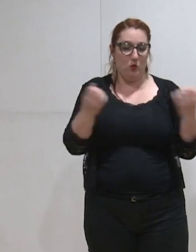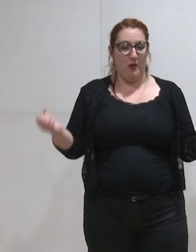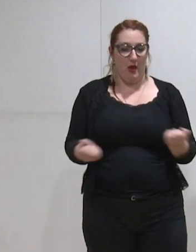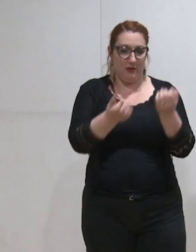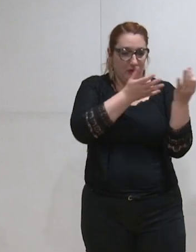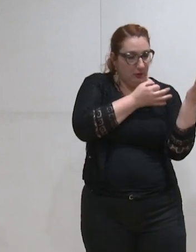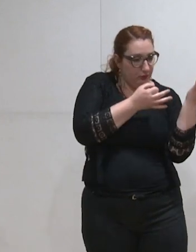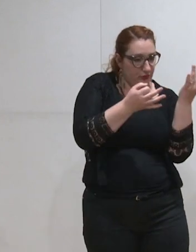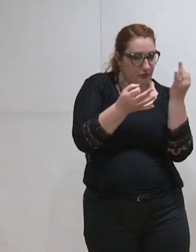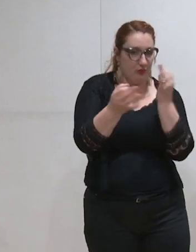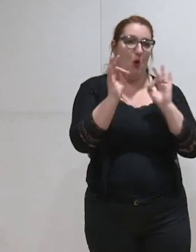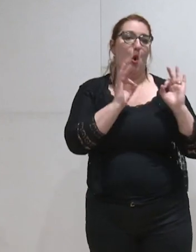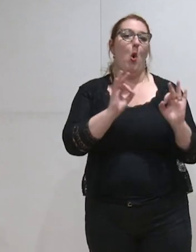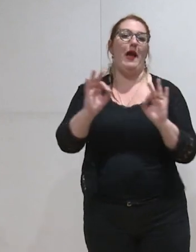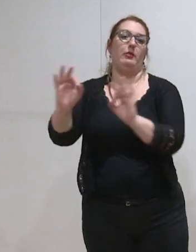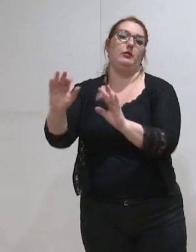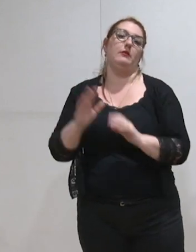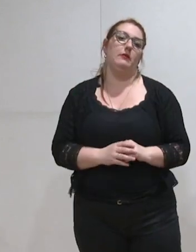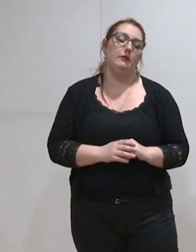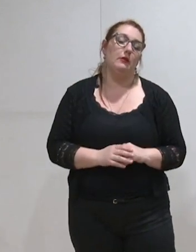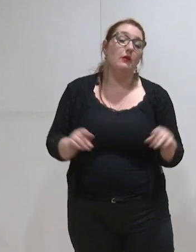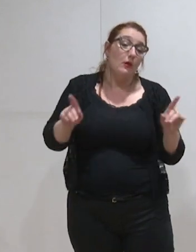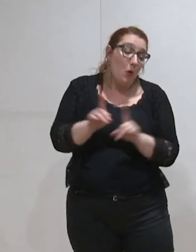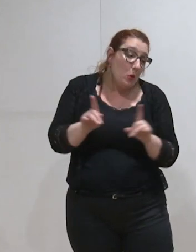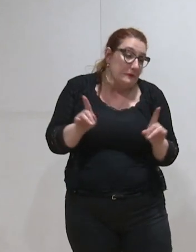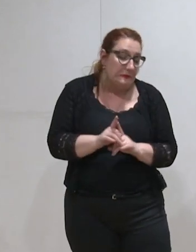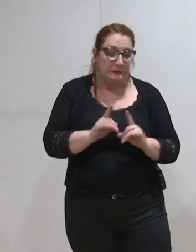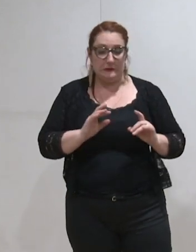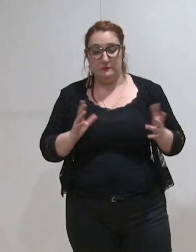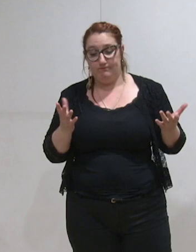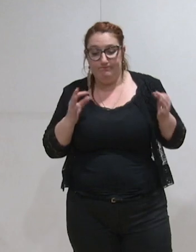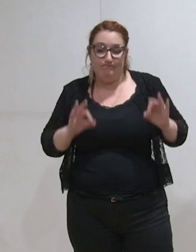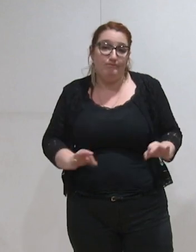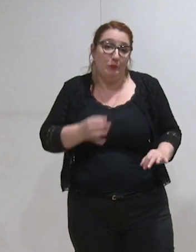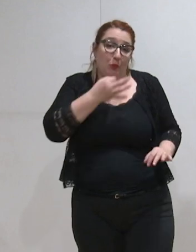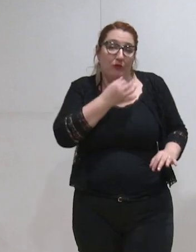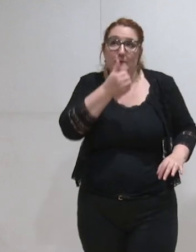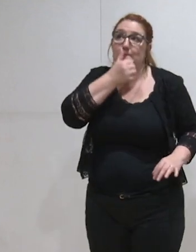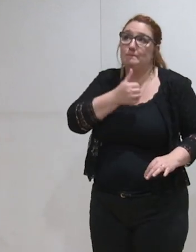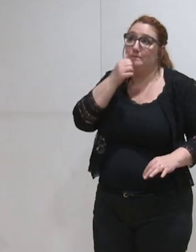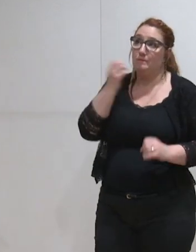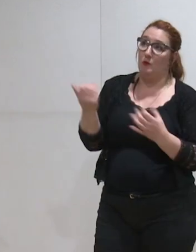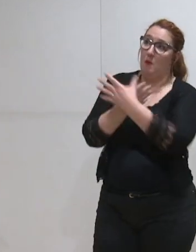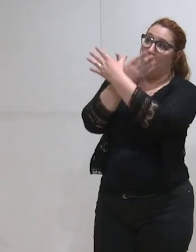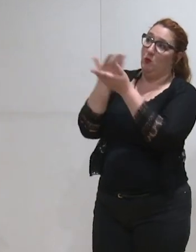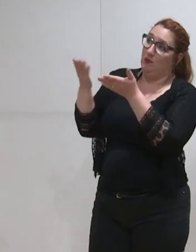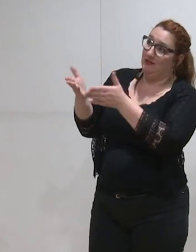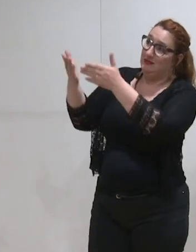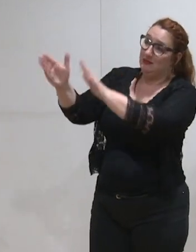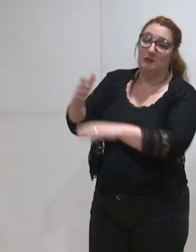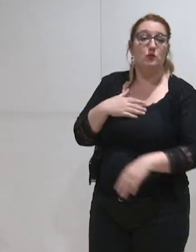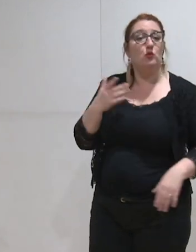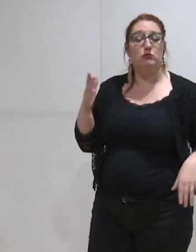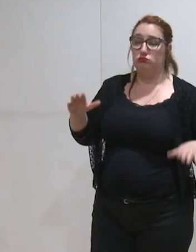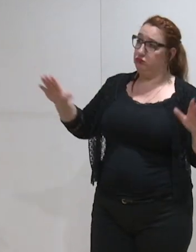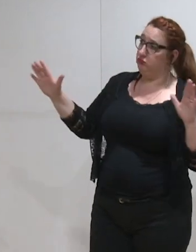des conditions correctes et ça nous permet effectivement d'attendre que la Métro se positionne nous avons des engagements pris avec la